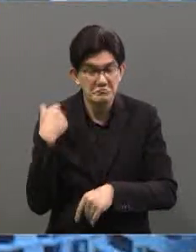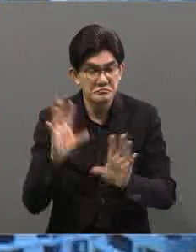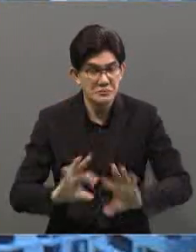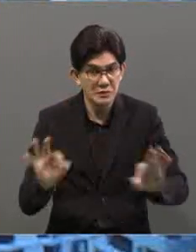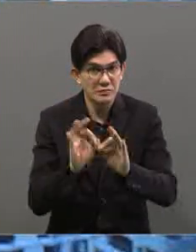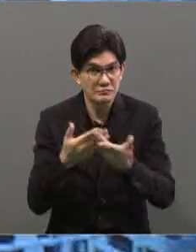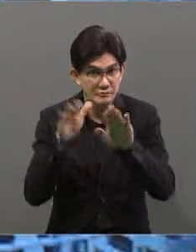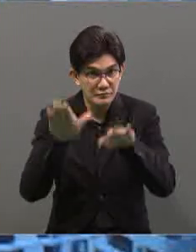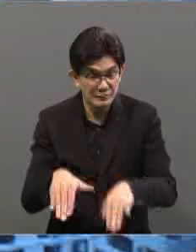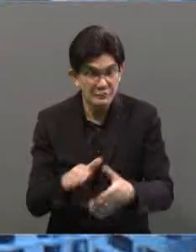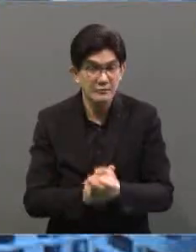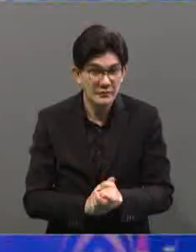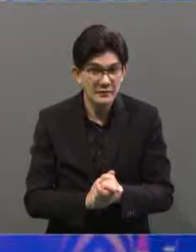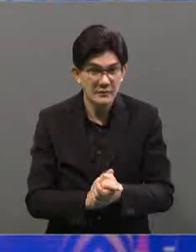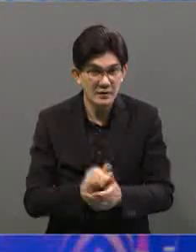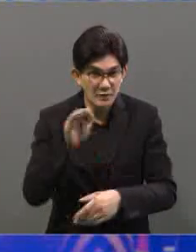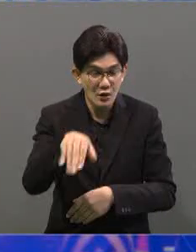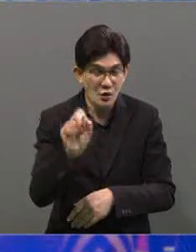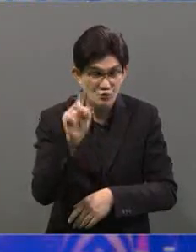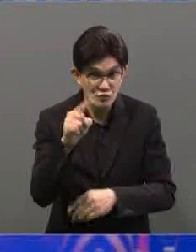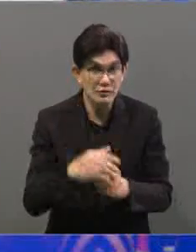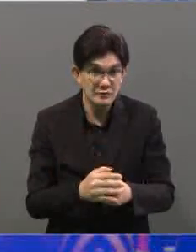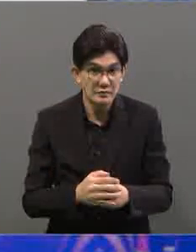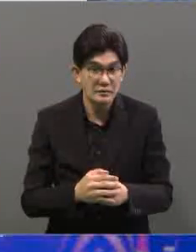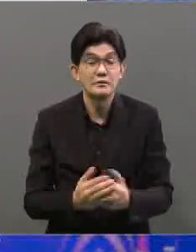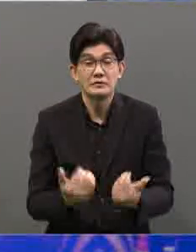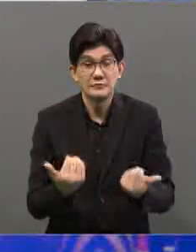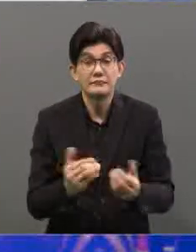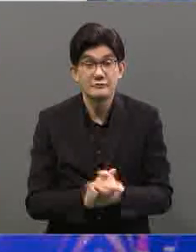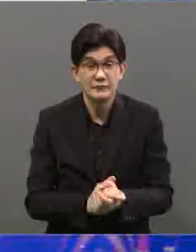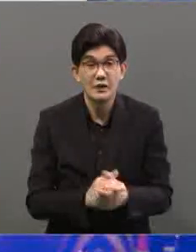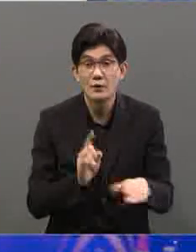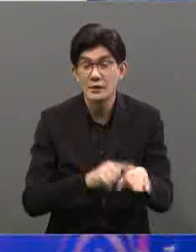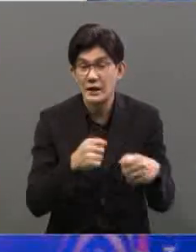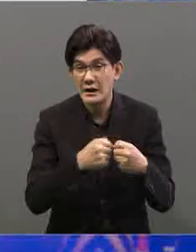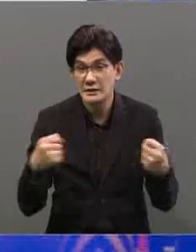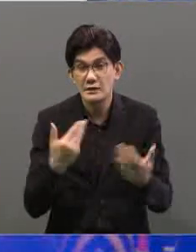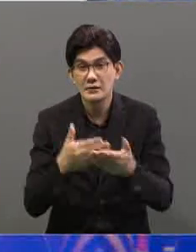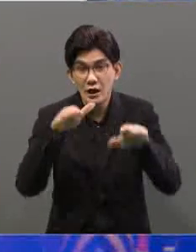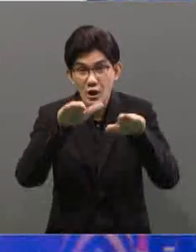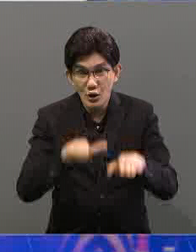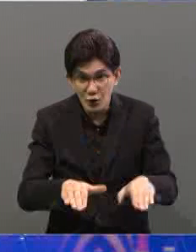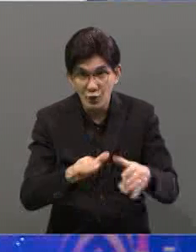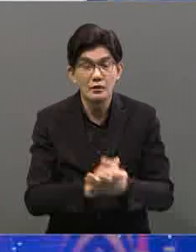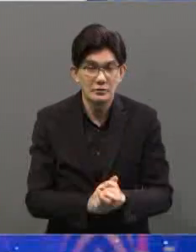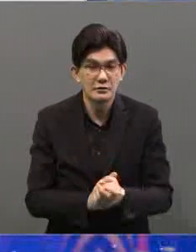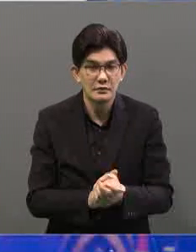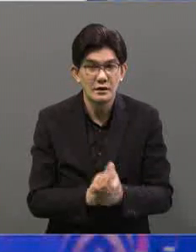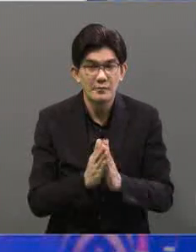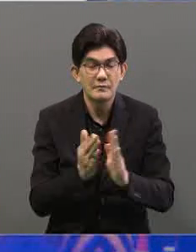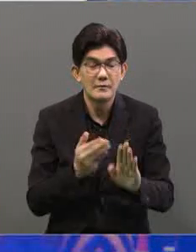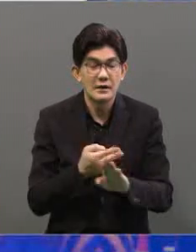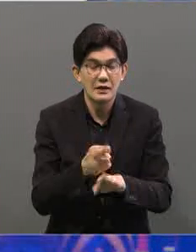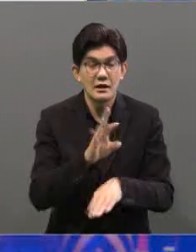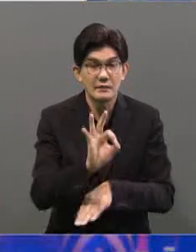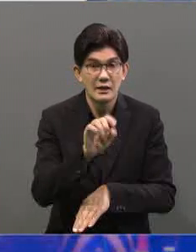ะครับการทางพิเศษแห่งประเทศไทยหรือกทพ.นะครับได้ขยายเวลาการให้ส่วนลดค่าผ่านทางพิเศษที่ด่านพระ